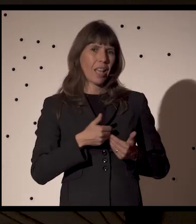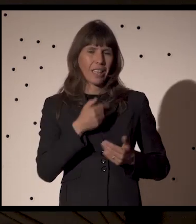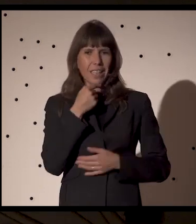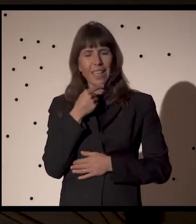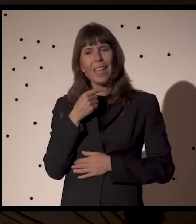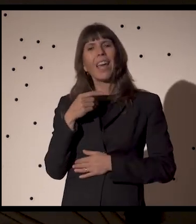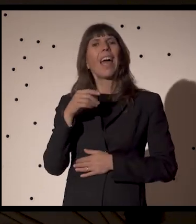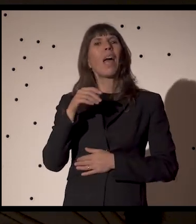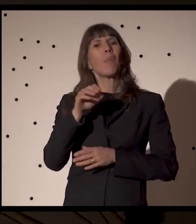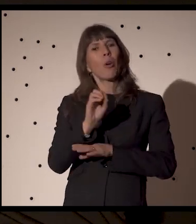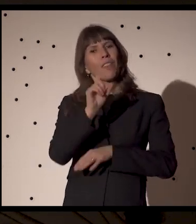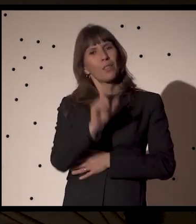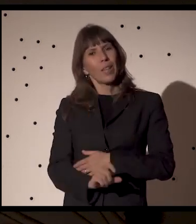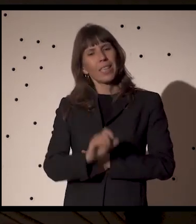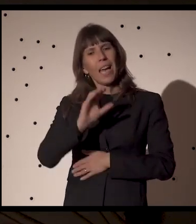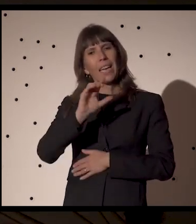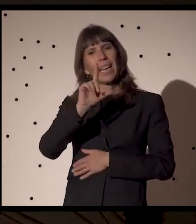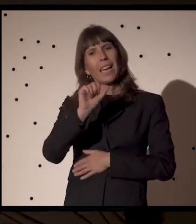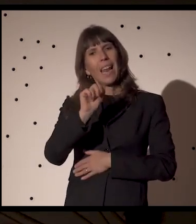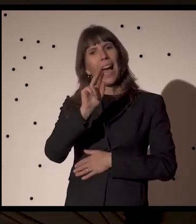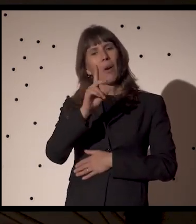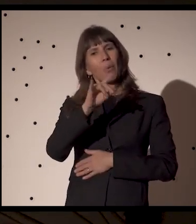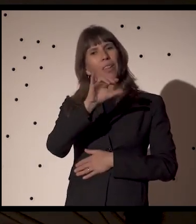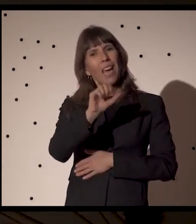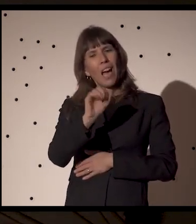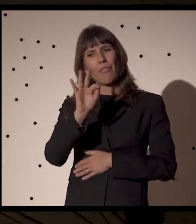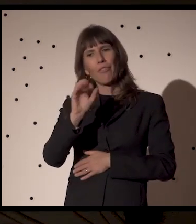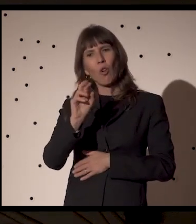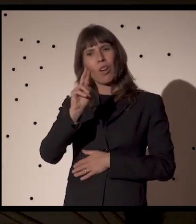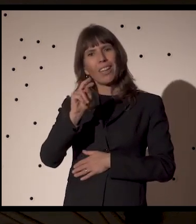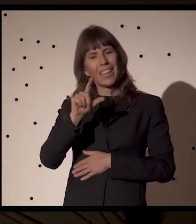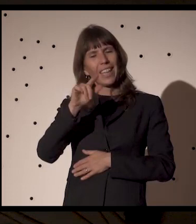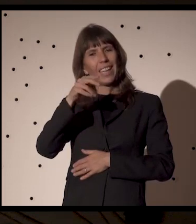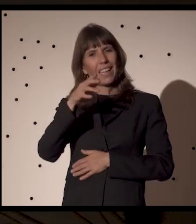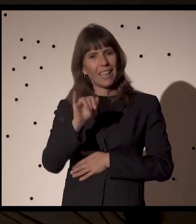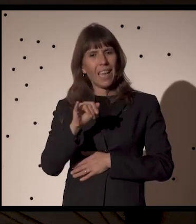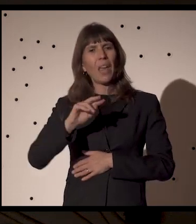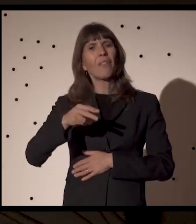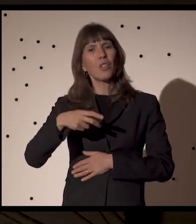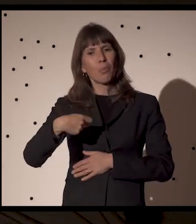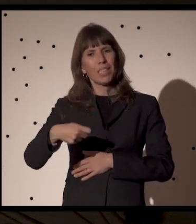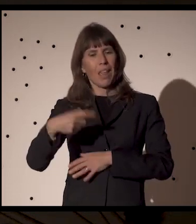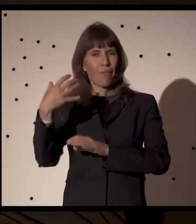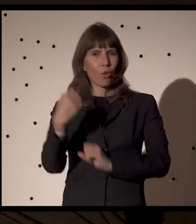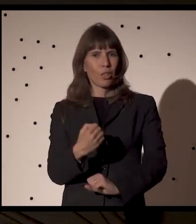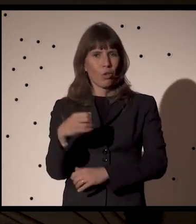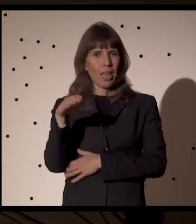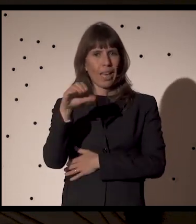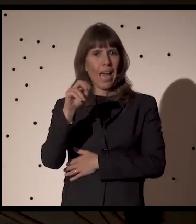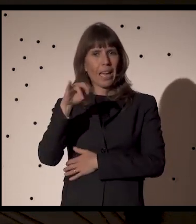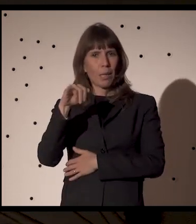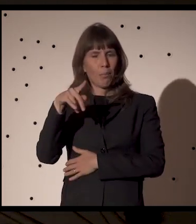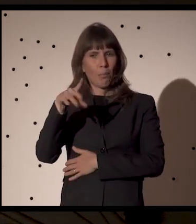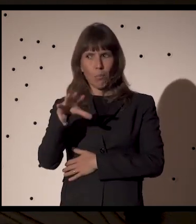sorlini che come dicevo è la vicepresidente della fondazione Cariplo Grazie grazie mille presidente fondazione